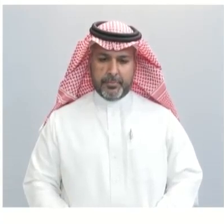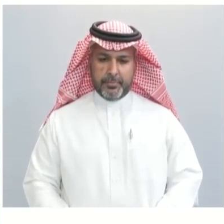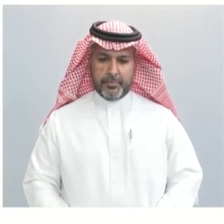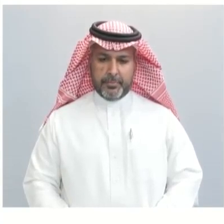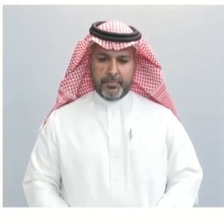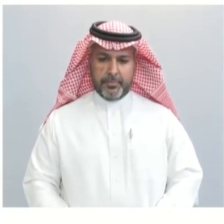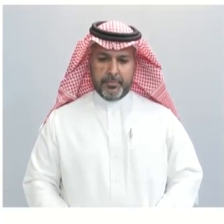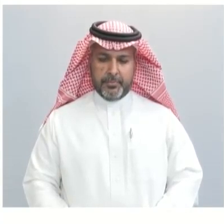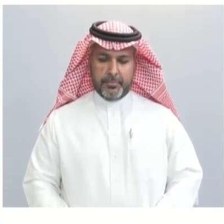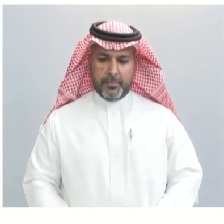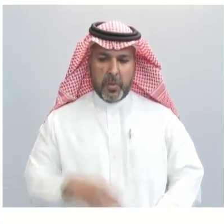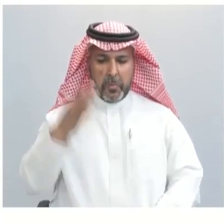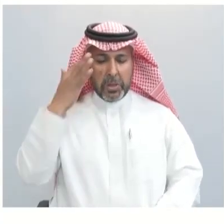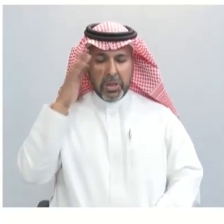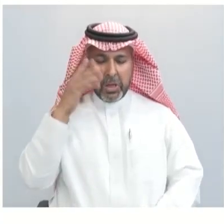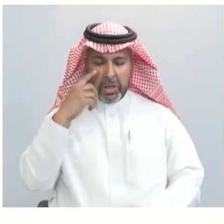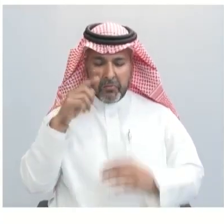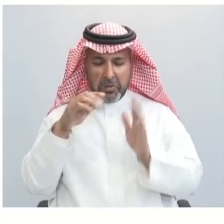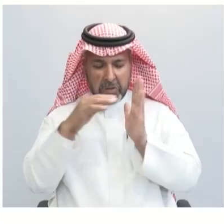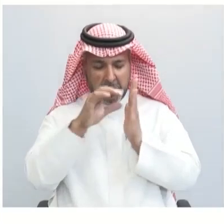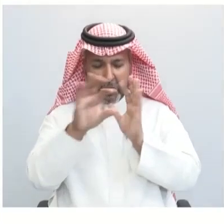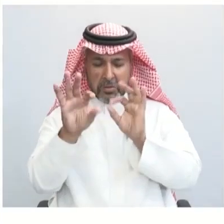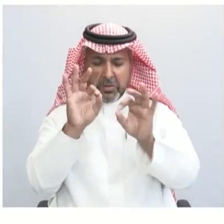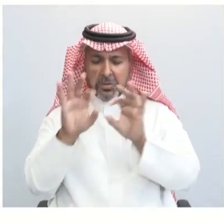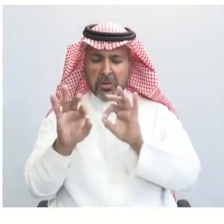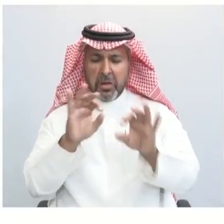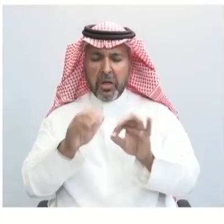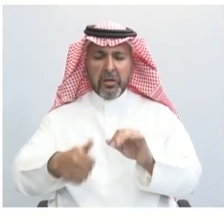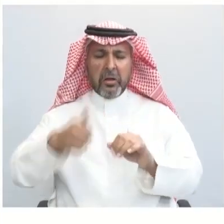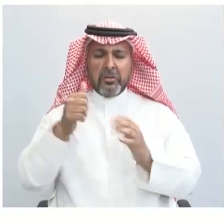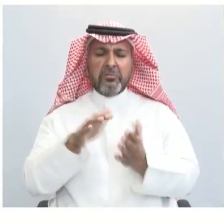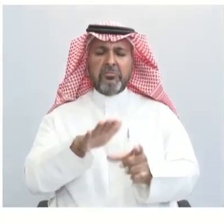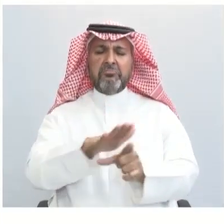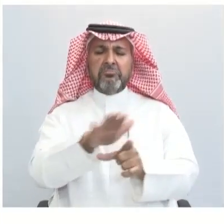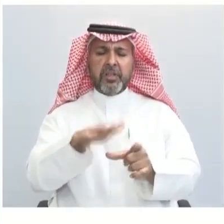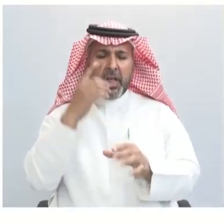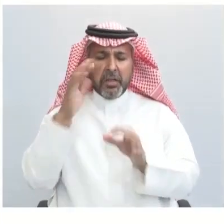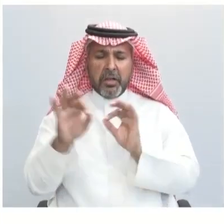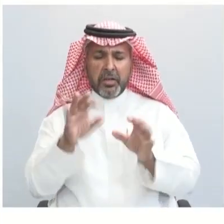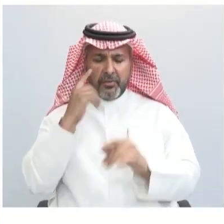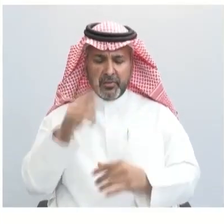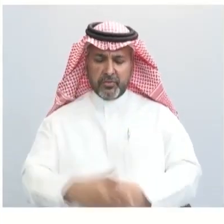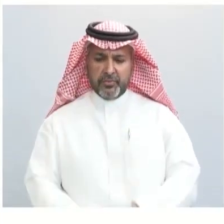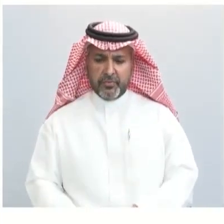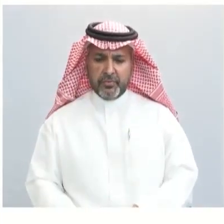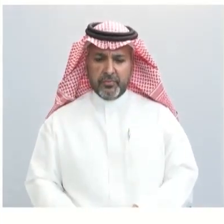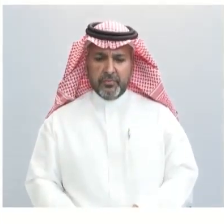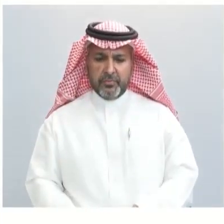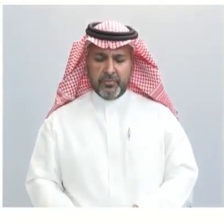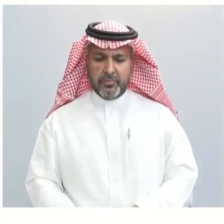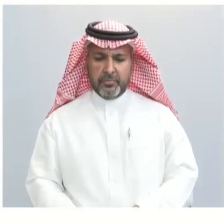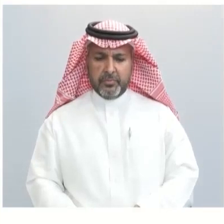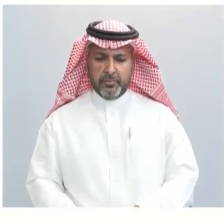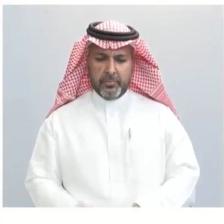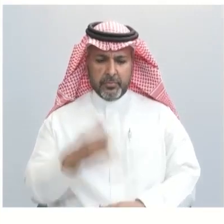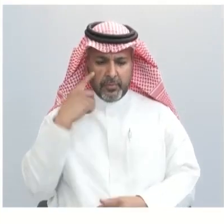المناسبة لك. أولا نقوم باختيار الخطة المجانية free، بعد ذلك الضغط